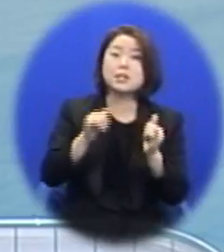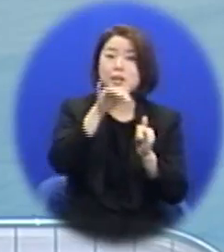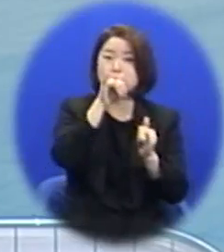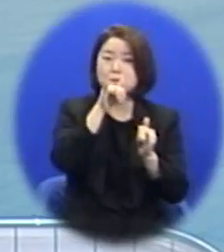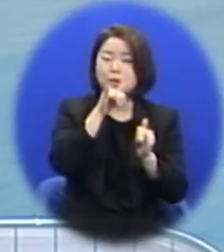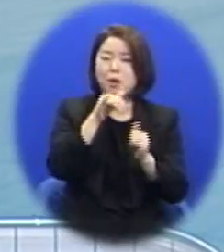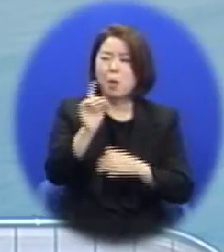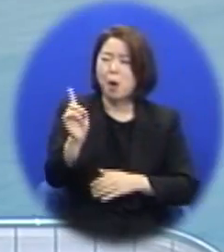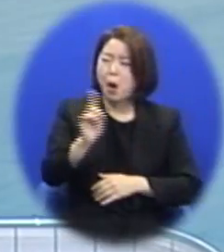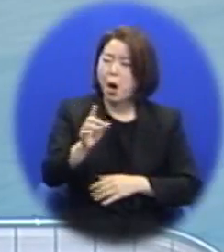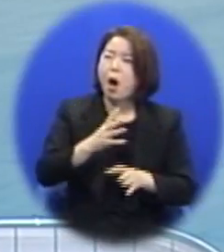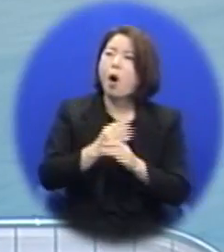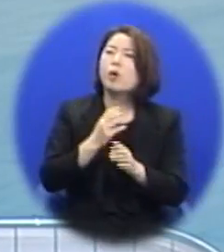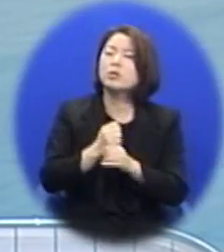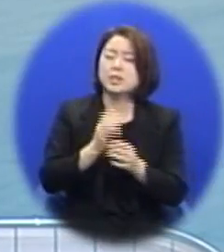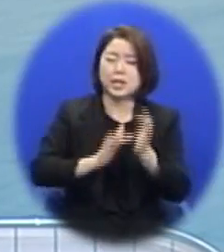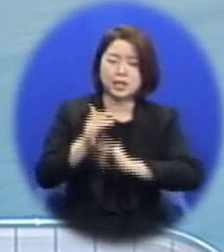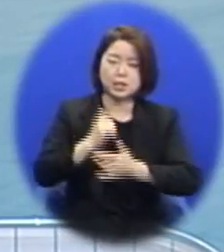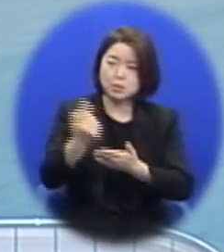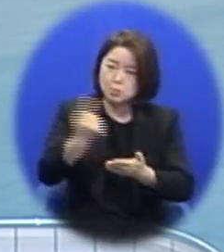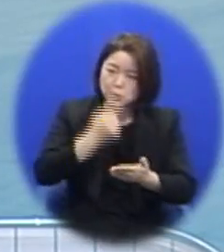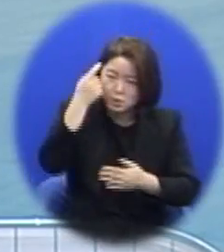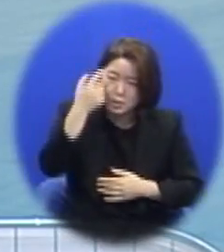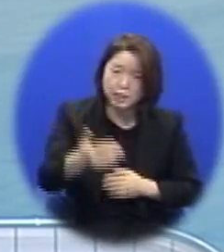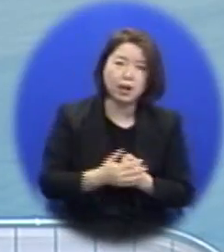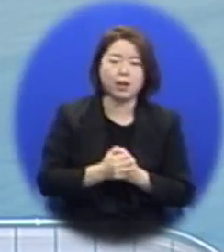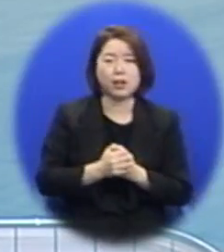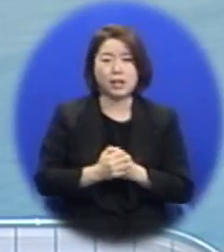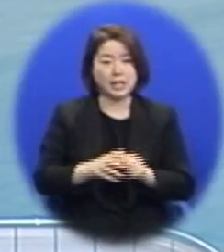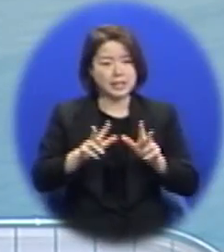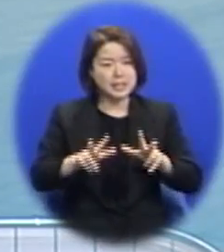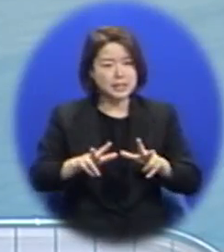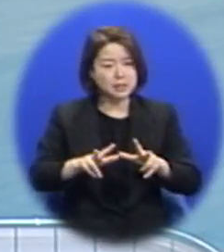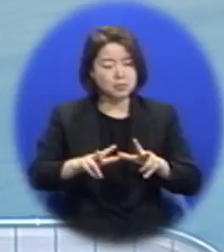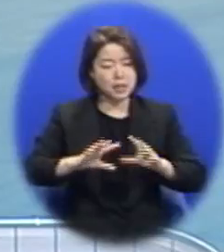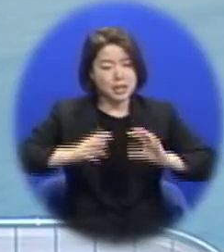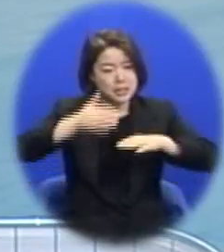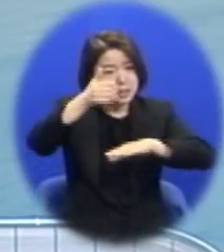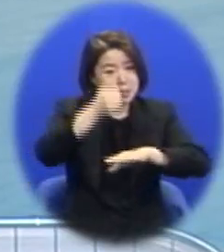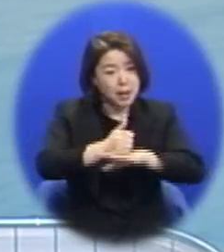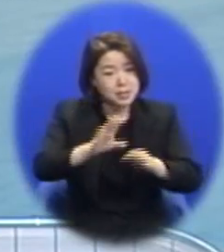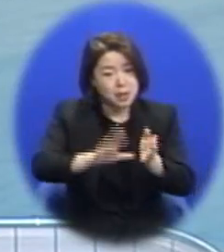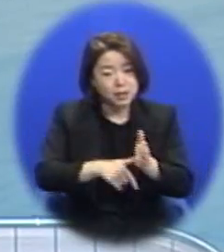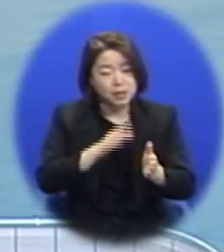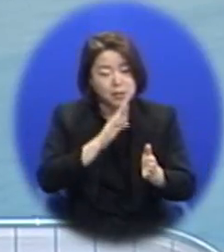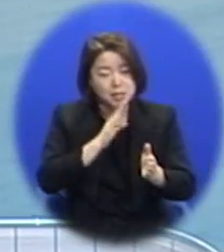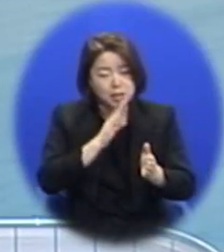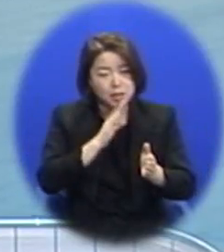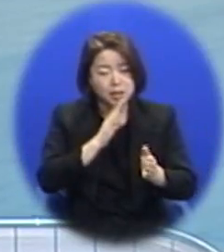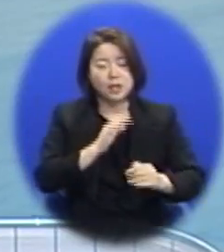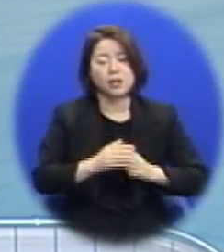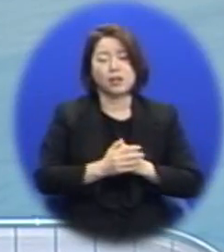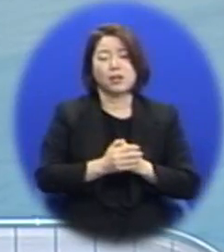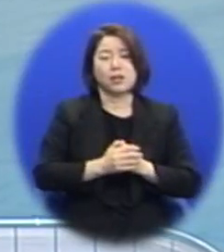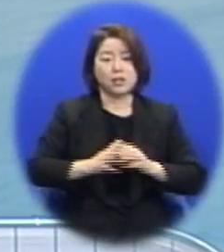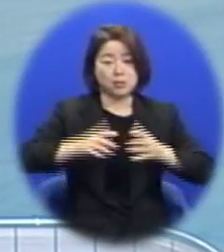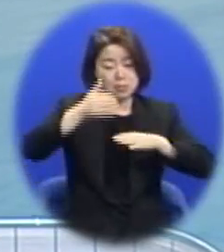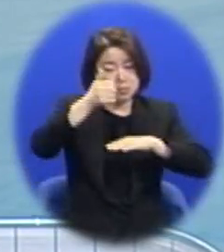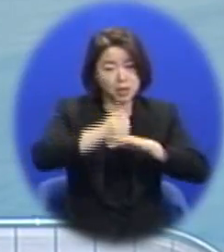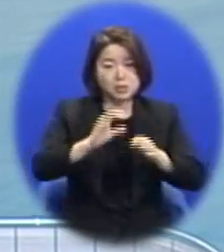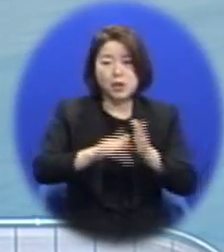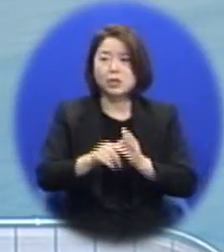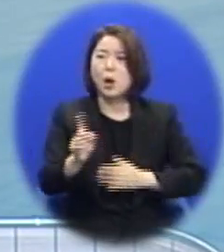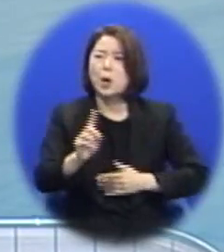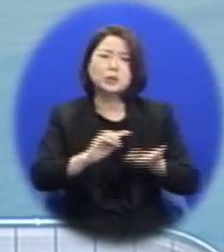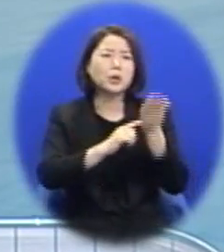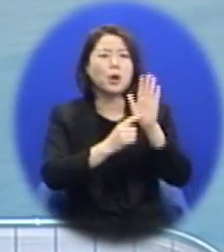언제 주님이 오실까? 정말 지금은 진짜 종말인가? 도대체 종말이 어떤 징조가 있을까?